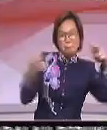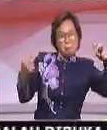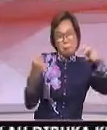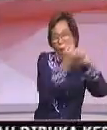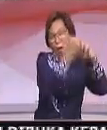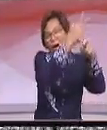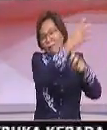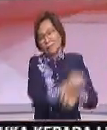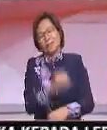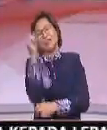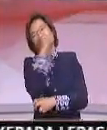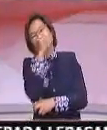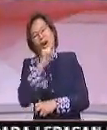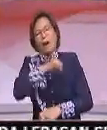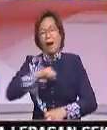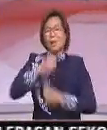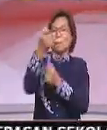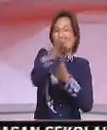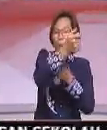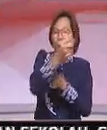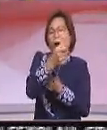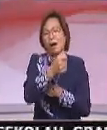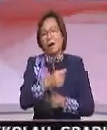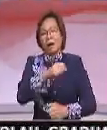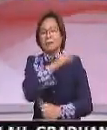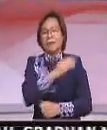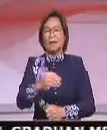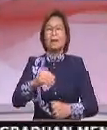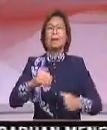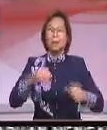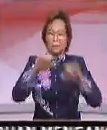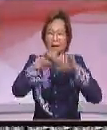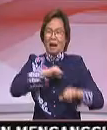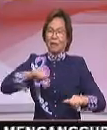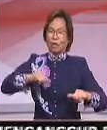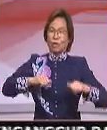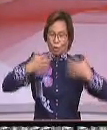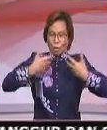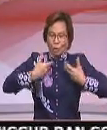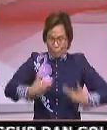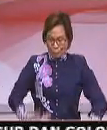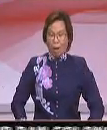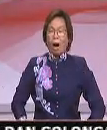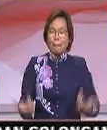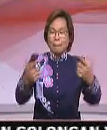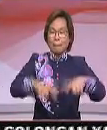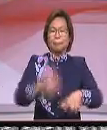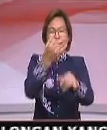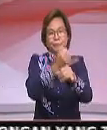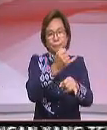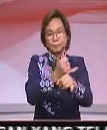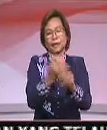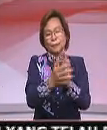dan nyanyian termasuk ahli bomber Syafiq Fahai serta anggota pasukan beruniform yang berlangsung di Institut Kemahiran Belia Negara